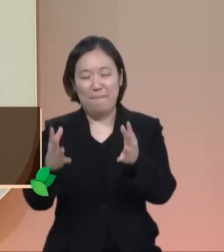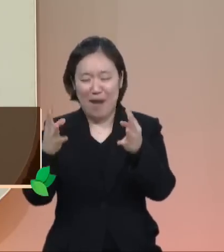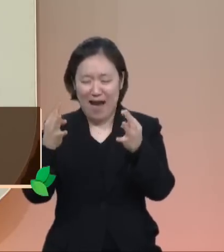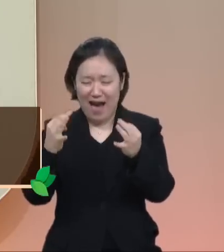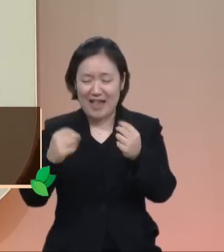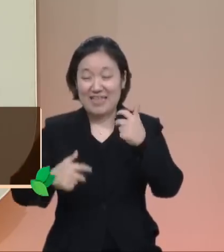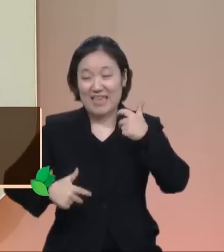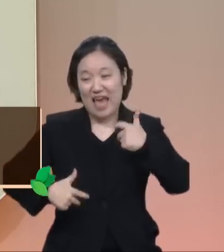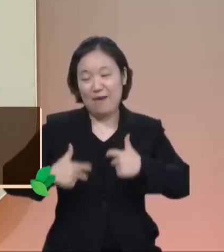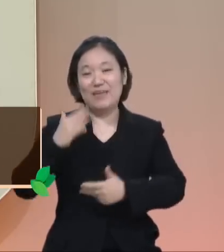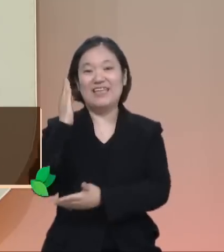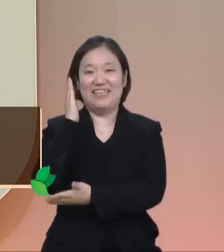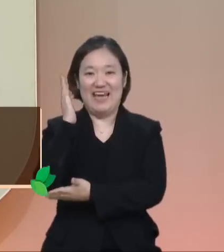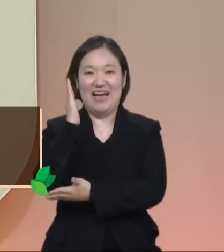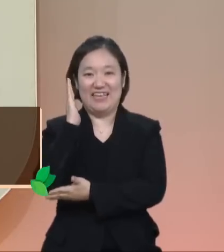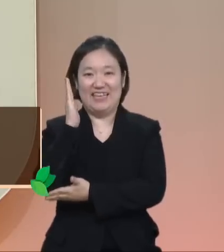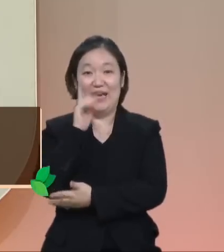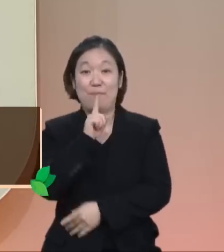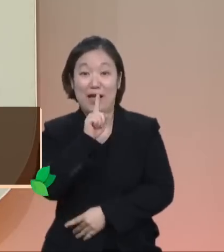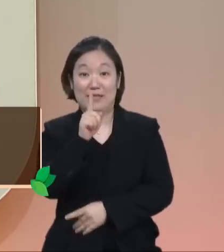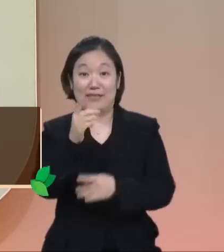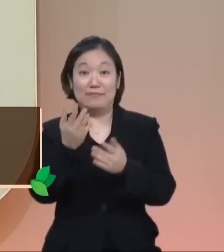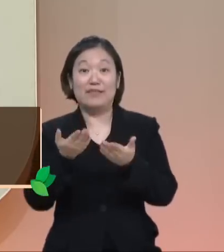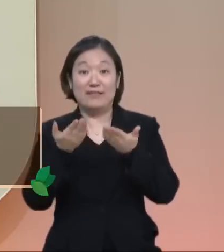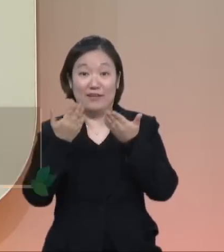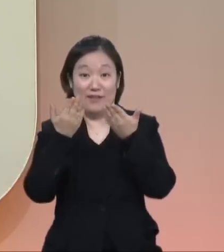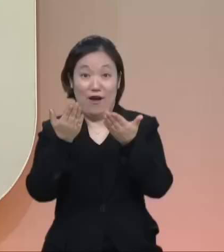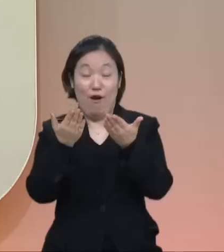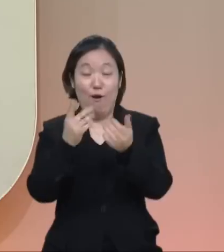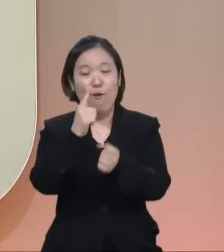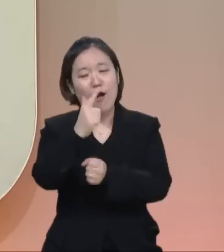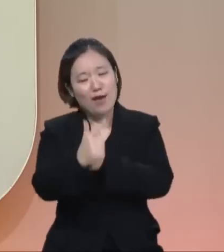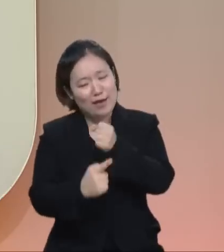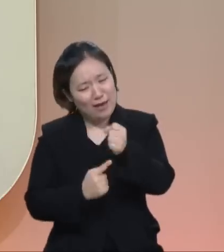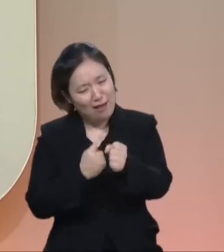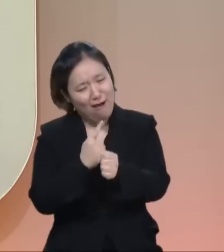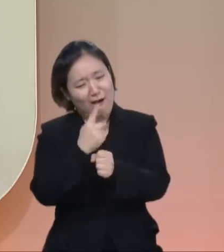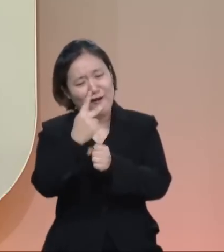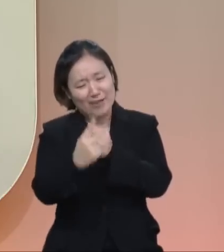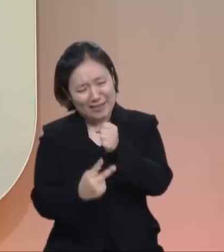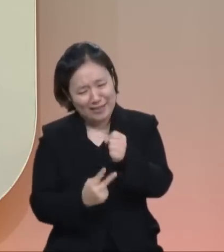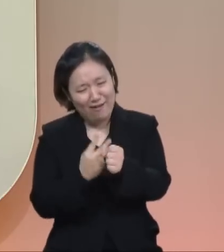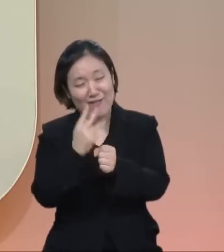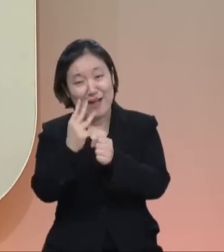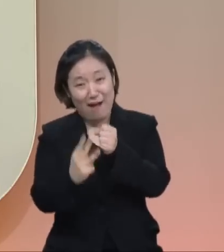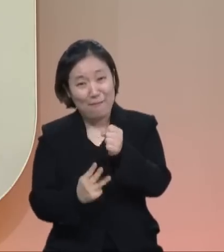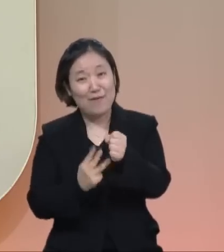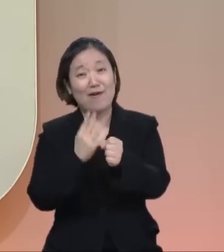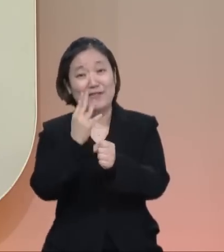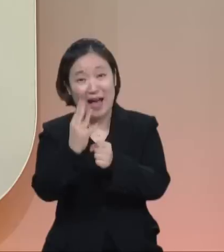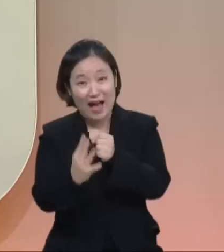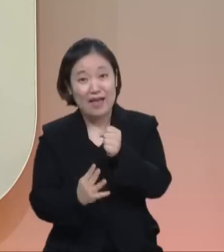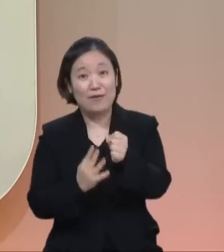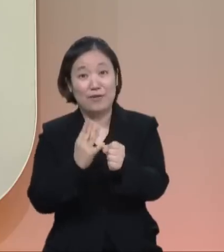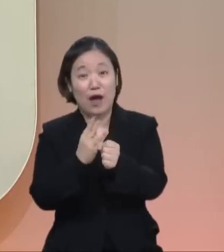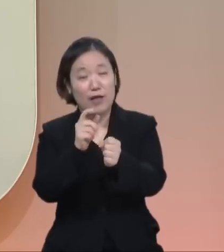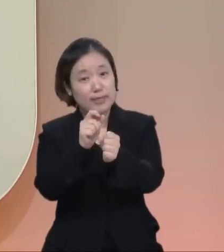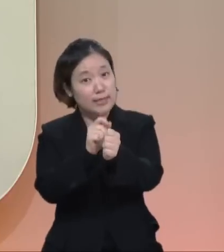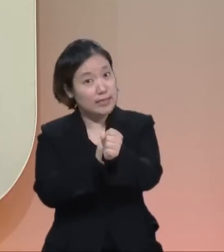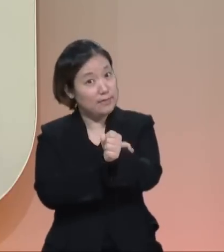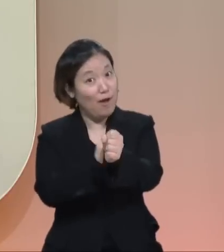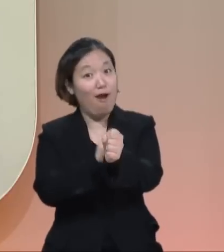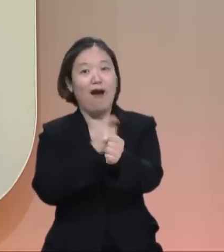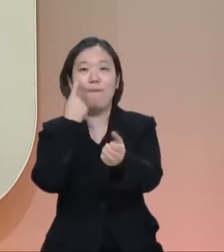전해드렸는데요 이제 소나무 횟수가 길어질수록 한 가지 특이사항을 발견하게 됐어요